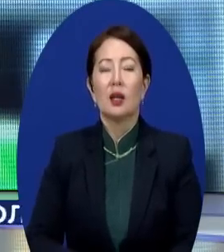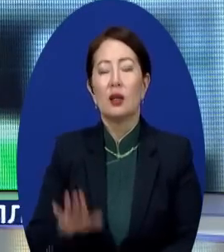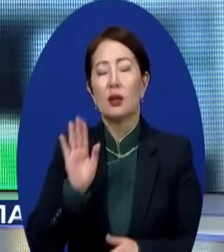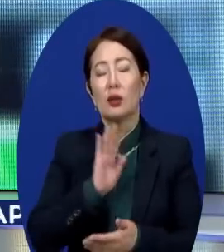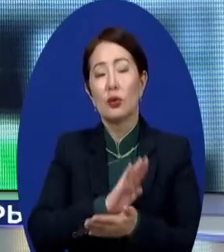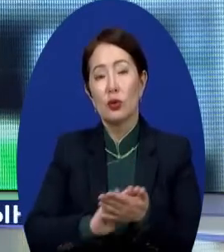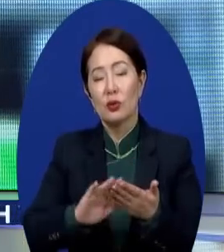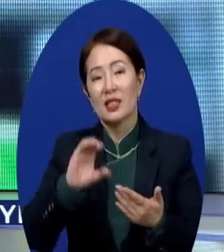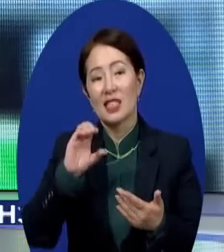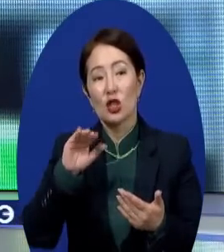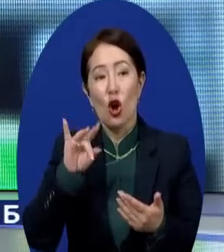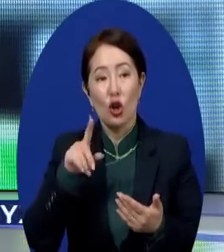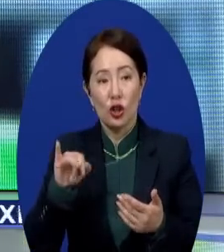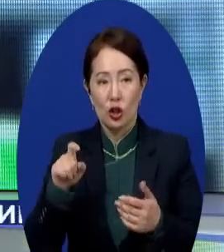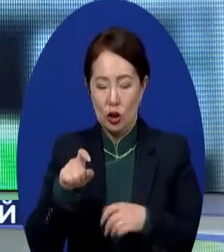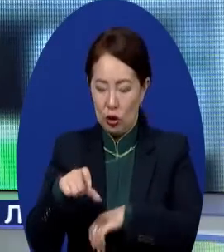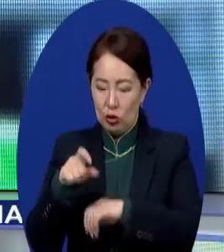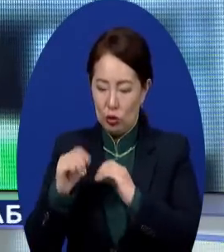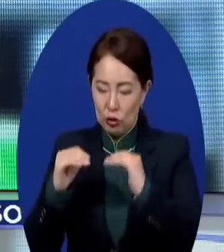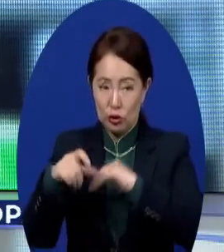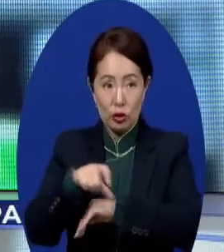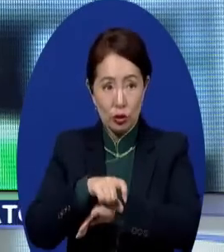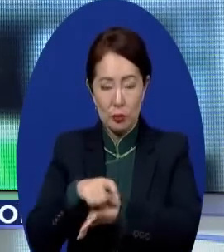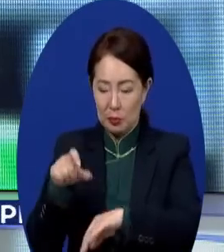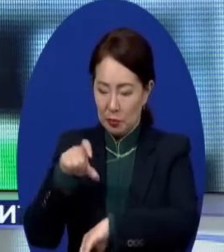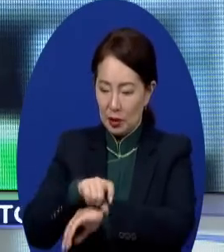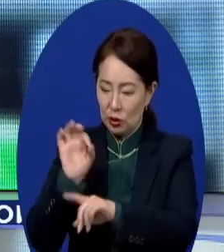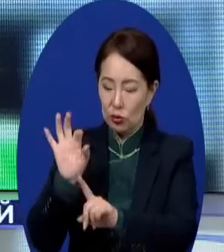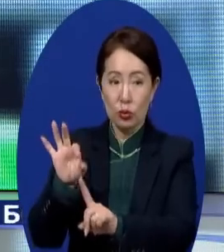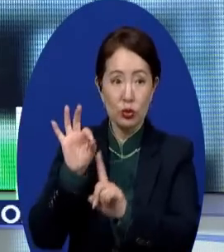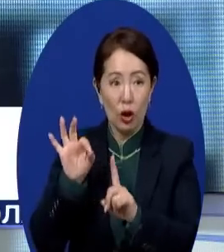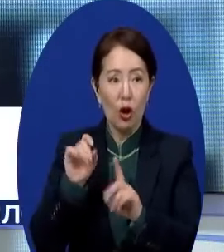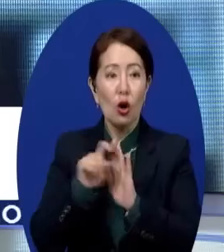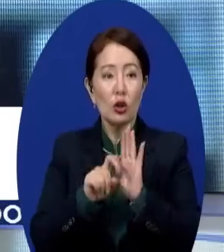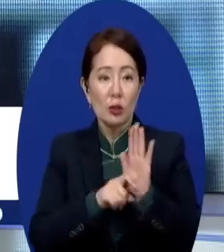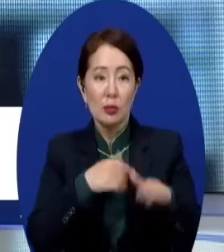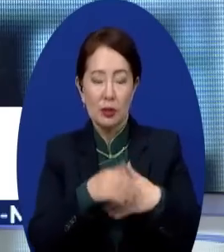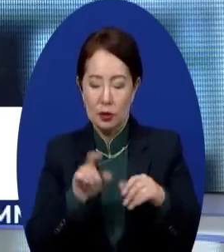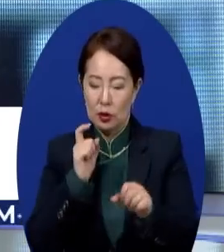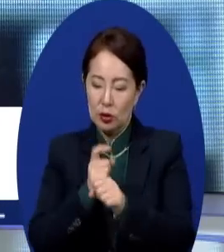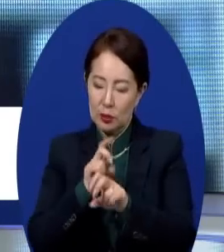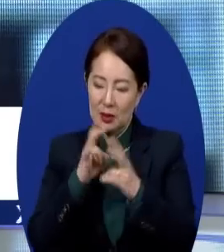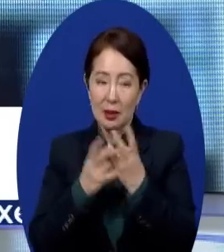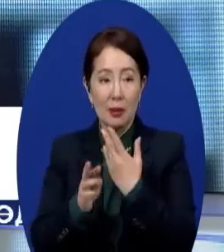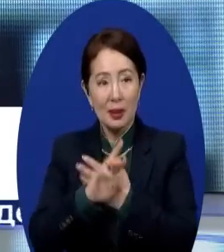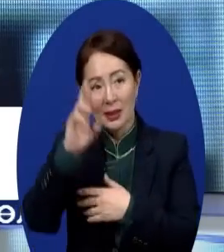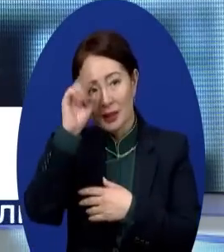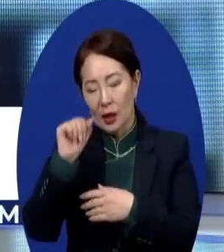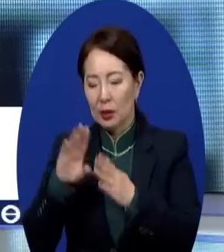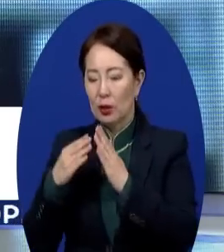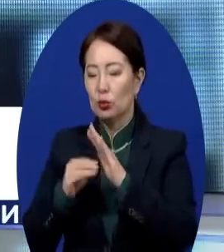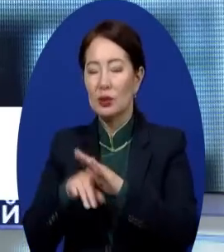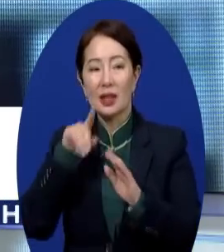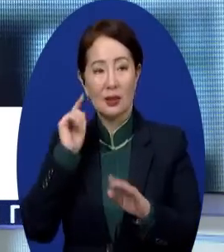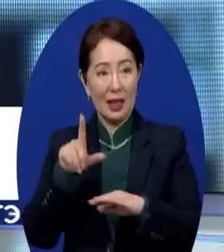хөгжлийн хөтөлбөрийн хүрээнд ахлах ангийн сурагчдад мэрэгчлээ зөв сонгоход нь дэмжлэг үзүүлэх хөтөлбөр хэрэгжиж байна. Хөтөлбөр нийгмийн хамгааллын яам гэр бүл хүүхэд залуучуудын газар